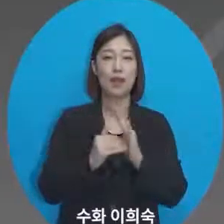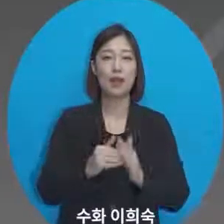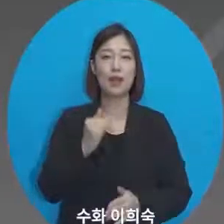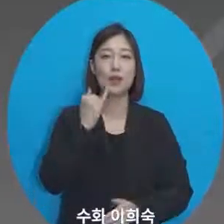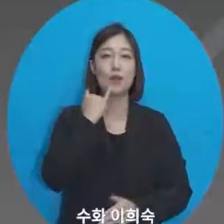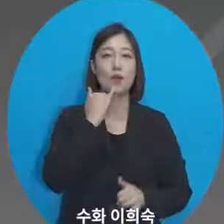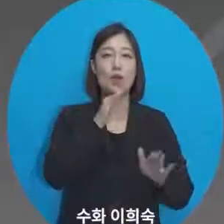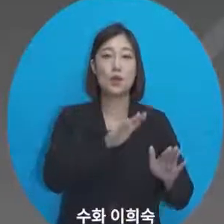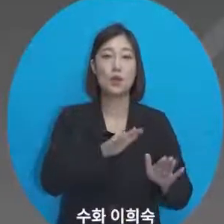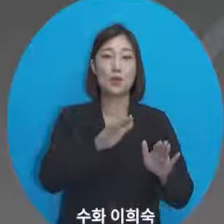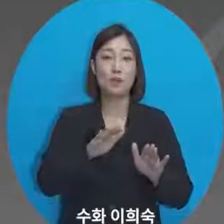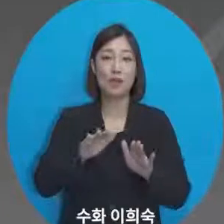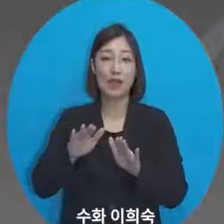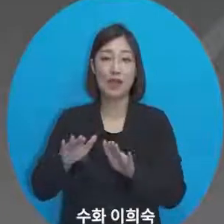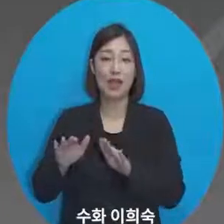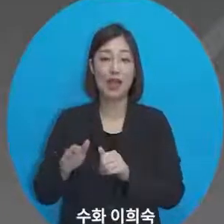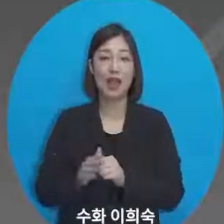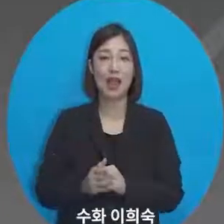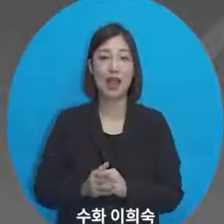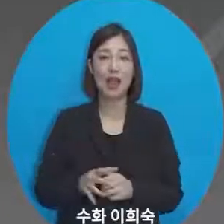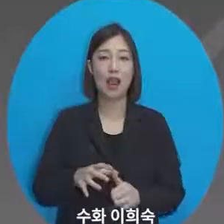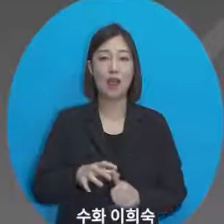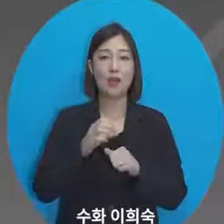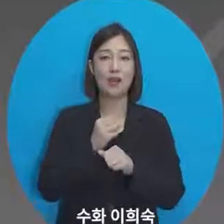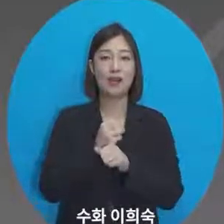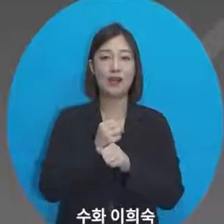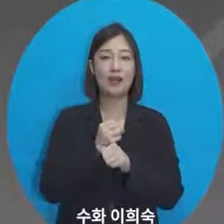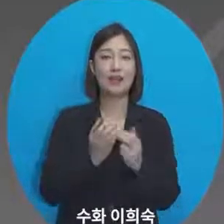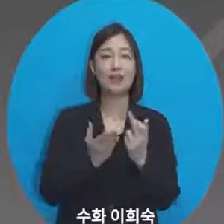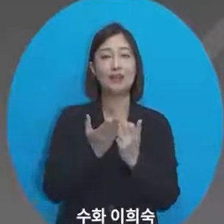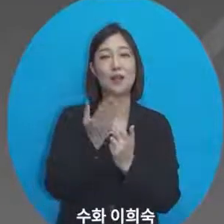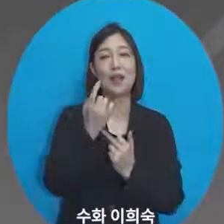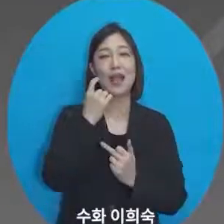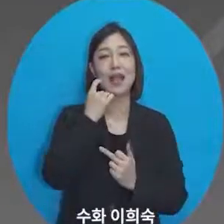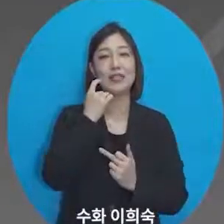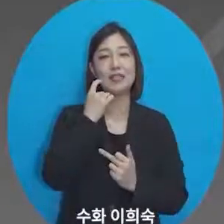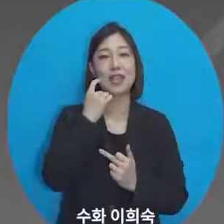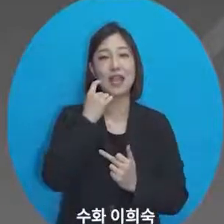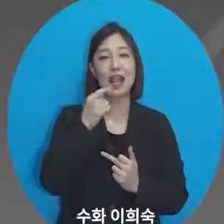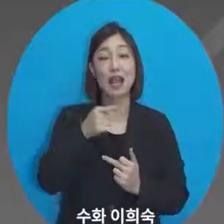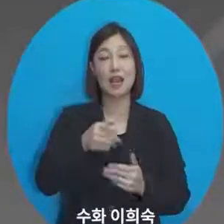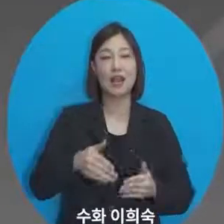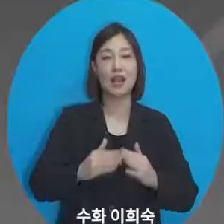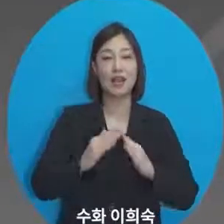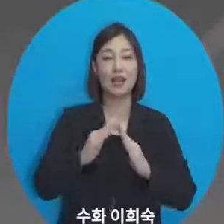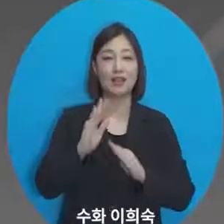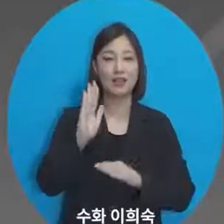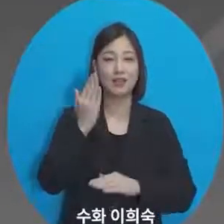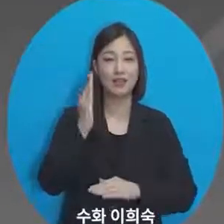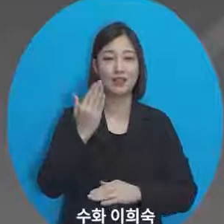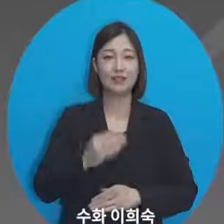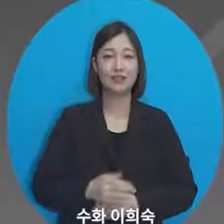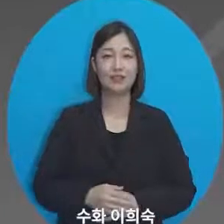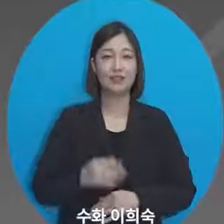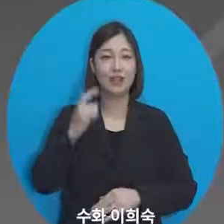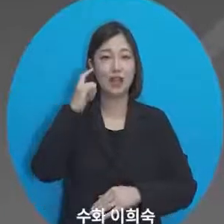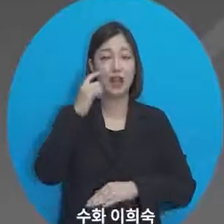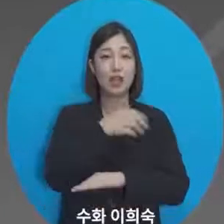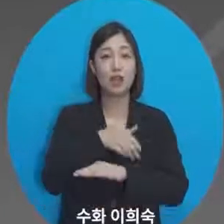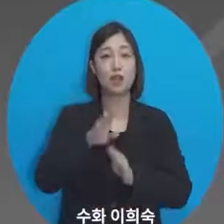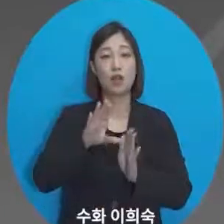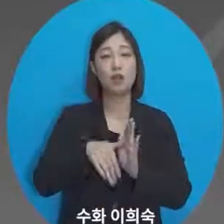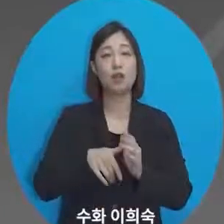바다를 일부 메운 인공섬을 조성을 하여 시공을 하였습니다. 그리고 계획 당시의 목적은